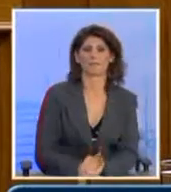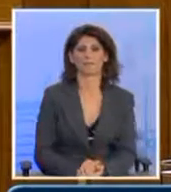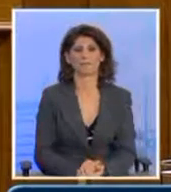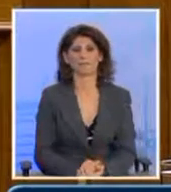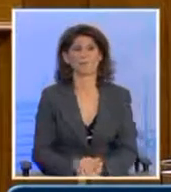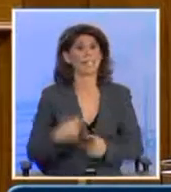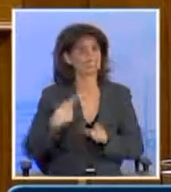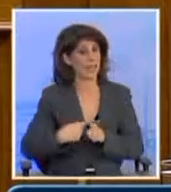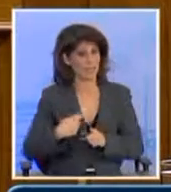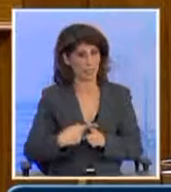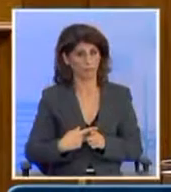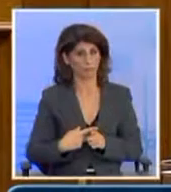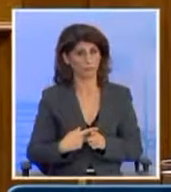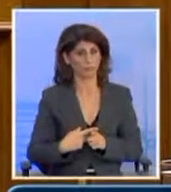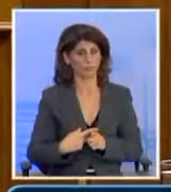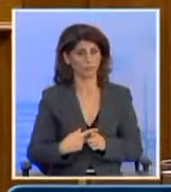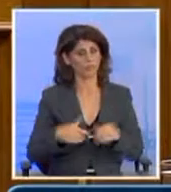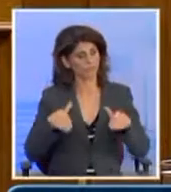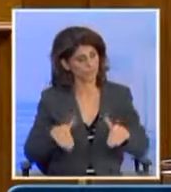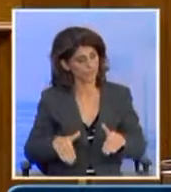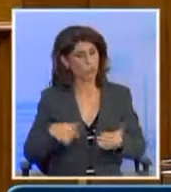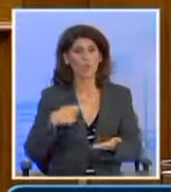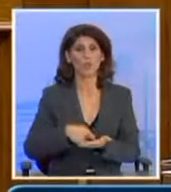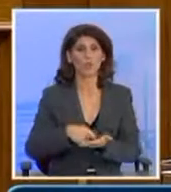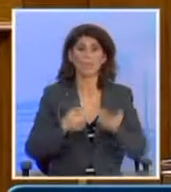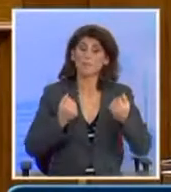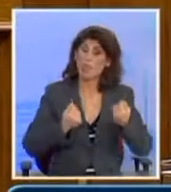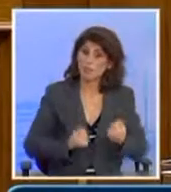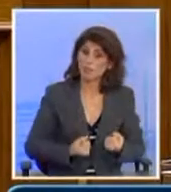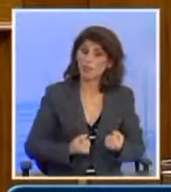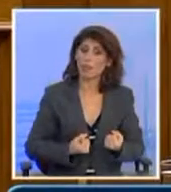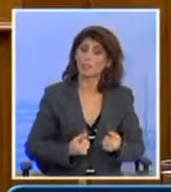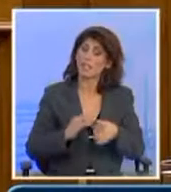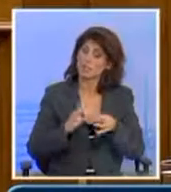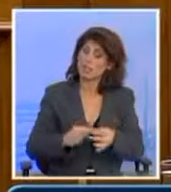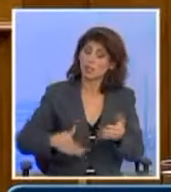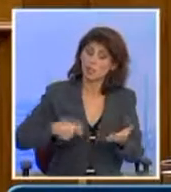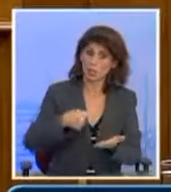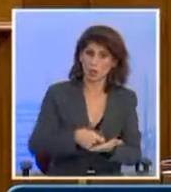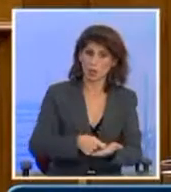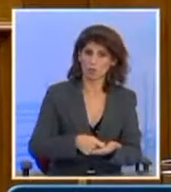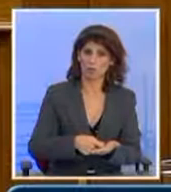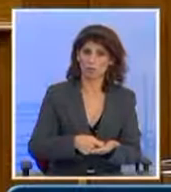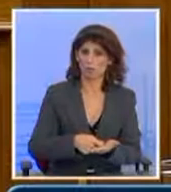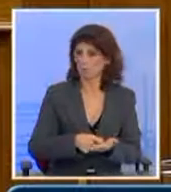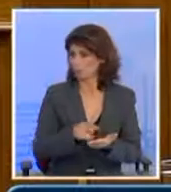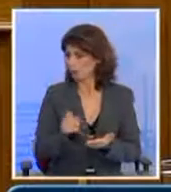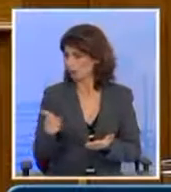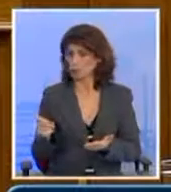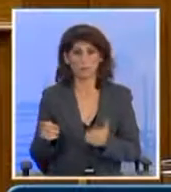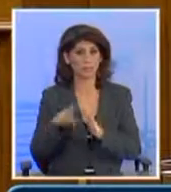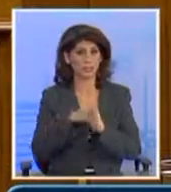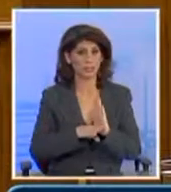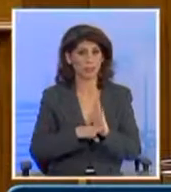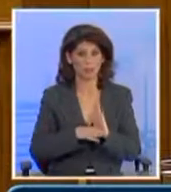Στη χώρα μας, οι συνεπείς φορολογούμενοι επιβαρύνθηκαν και συνεχίζουν να επιβαρύνονται έναντι εκείνων που